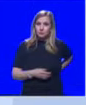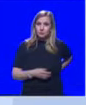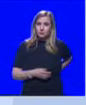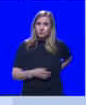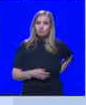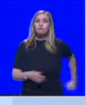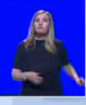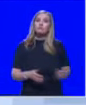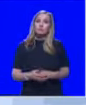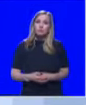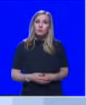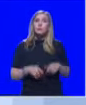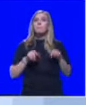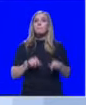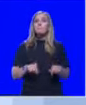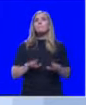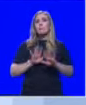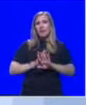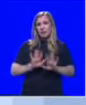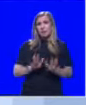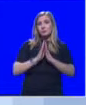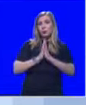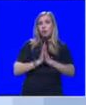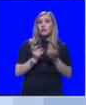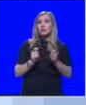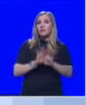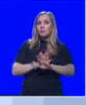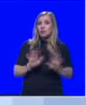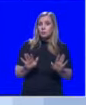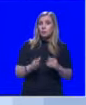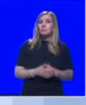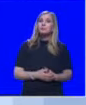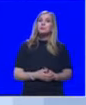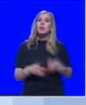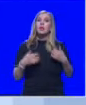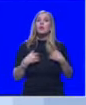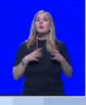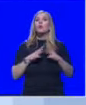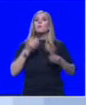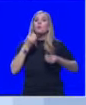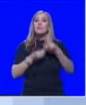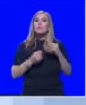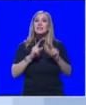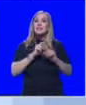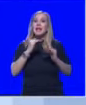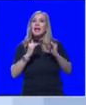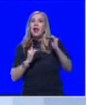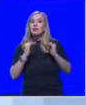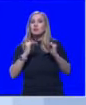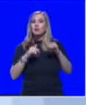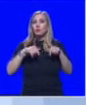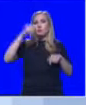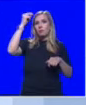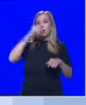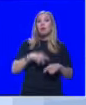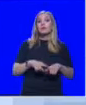Две различни позиции по темата за еврозоната. Защото но нека да завършим имаме сериозен проблем с неравенството в България. Това е чудесна новина, защото равни